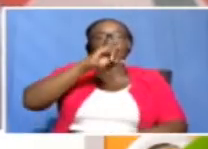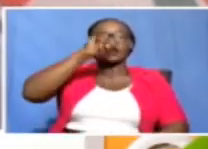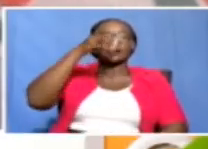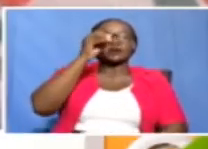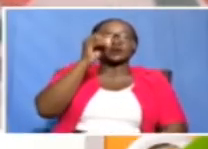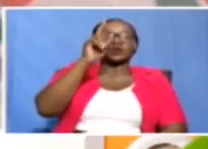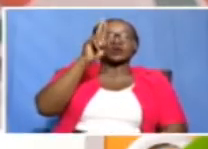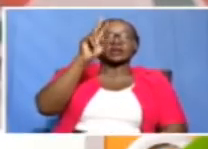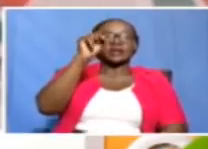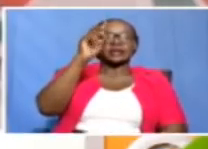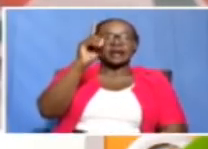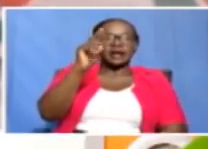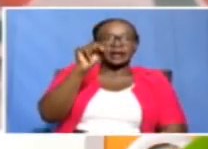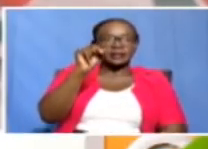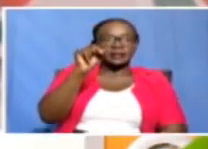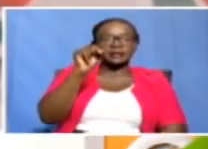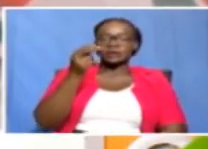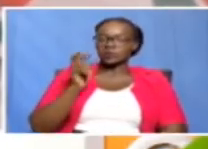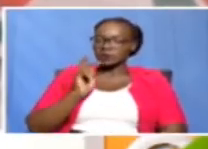Ni Jordan.